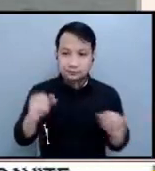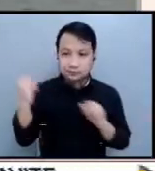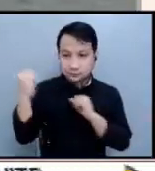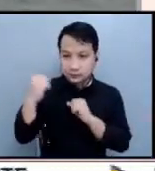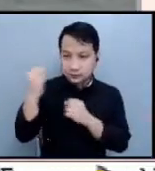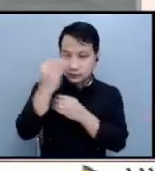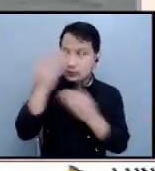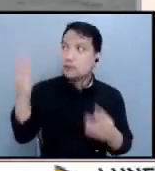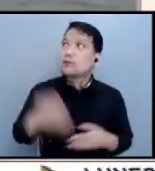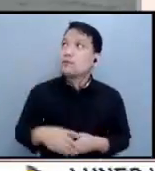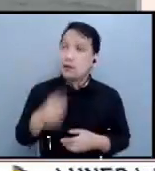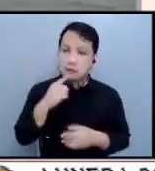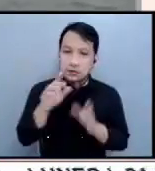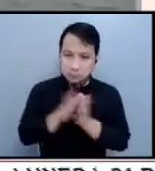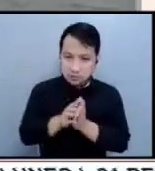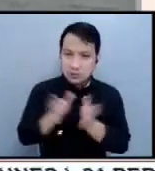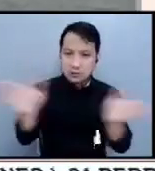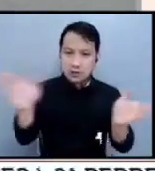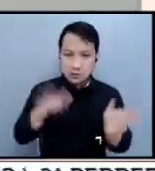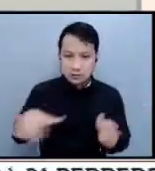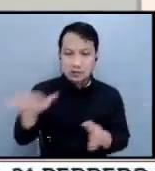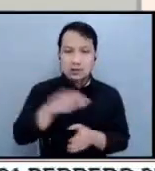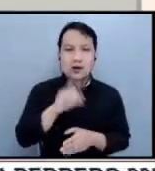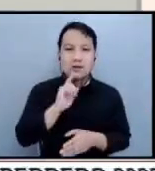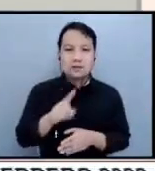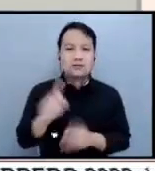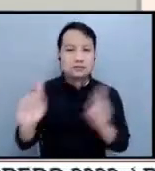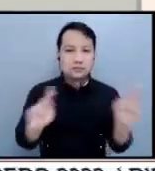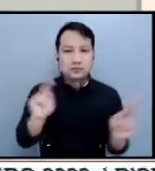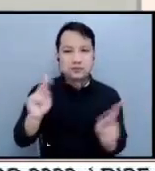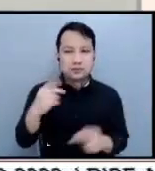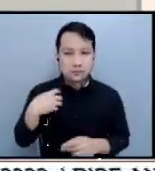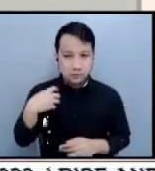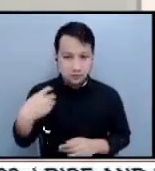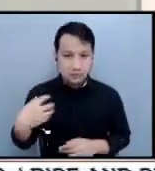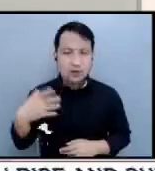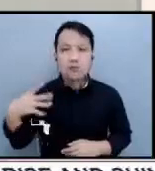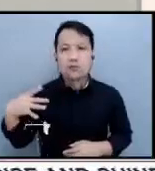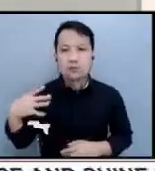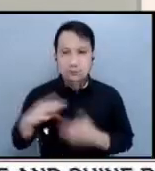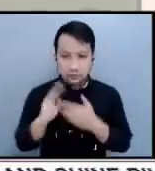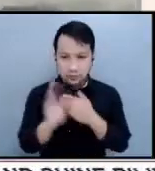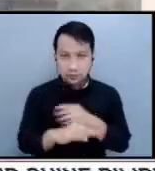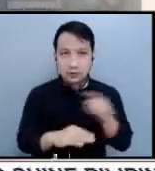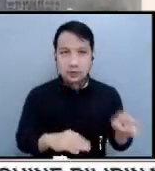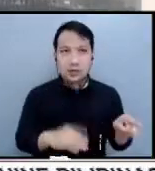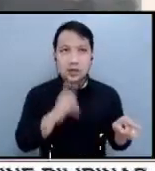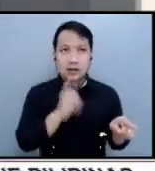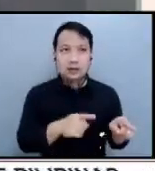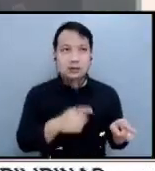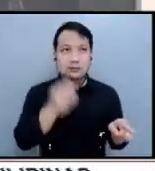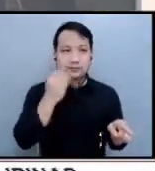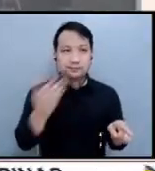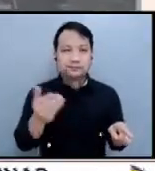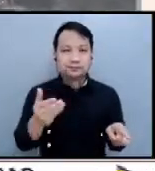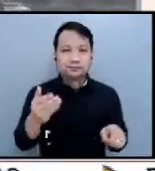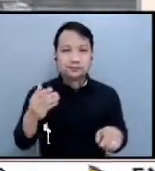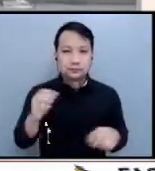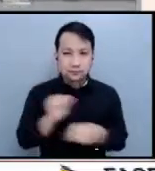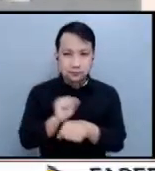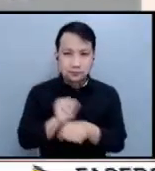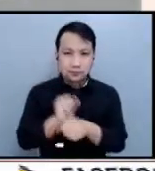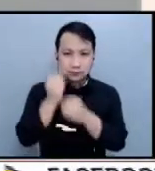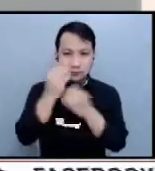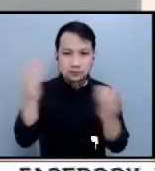But in general, karamihan ng mga employers ay willing pabalikin ang kanilang mga empleyado